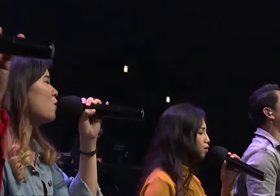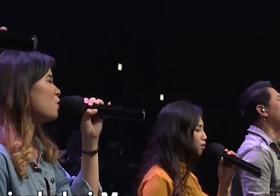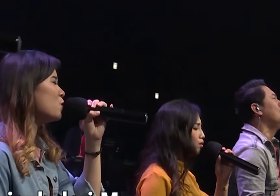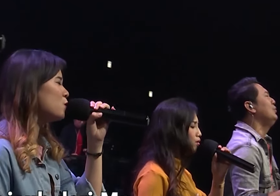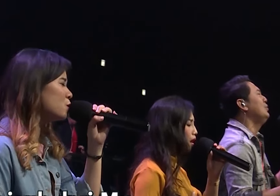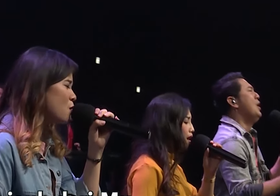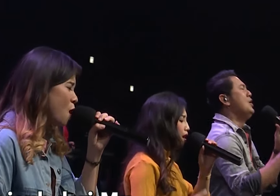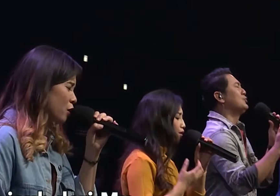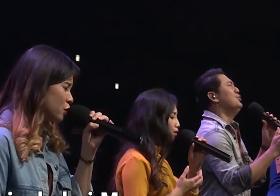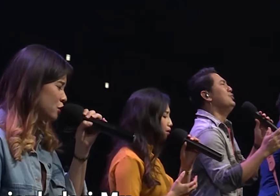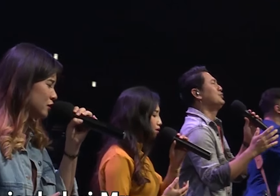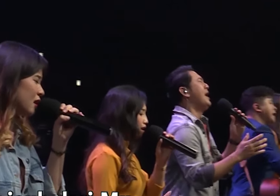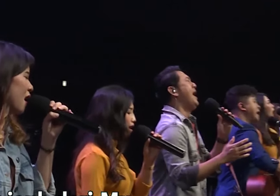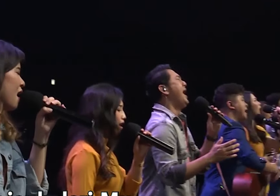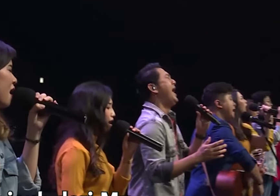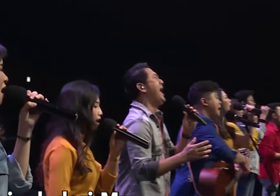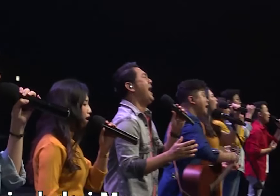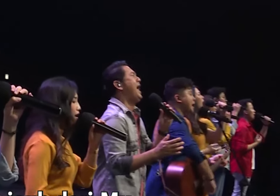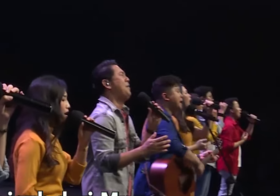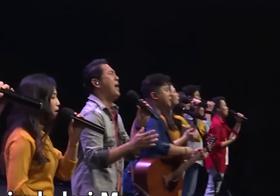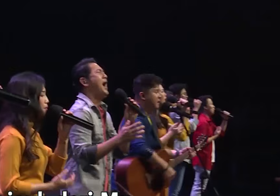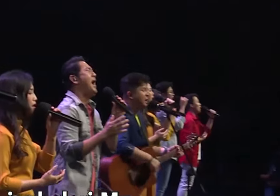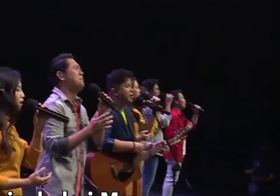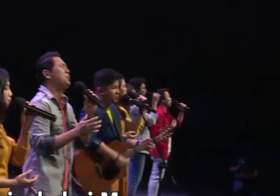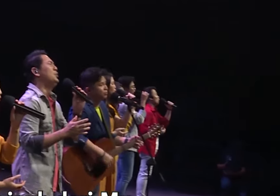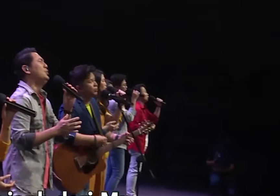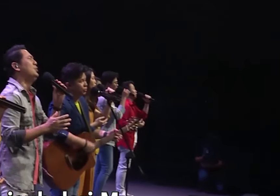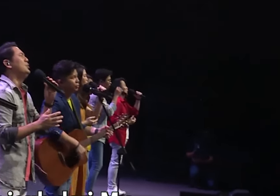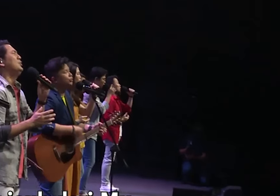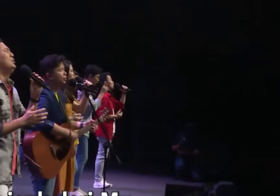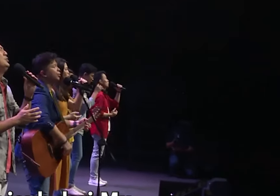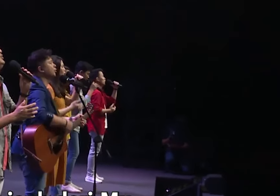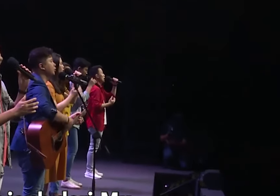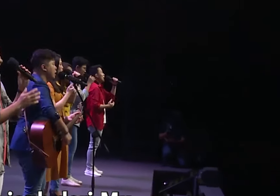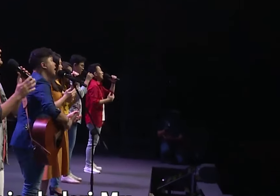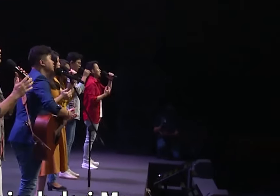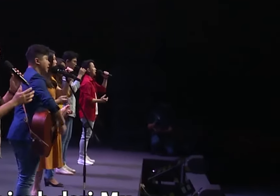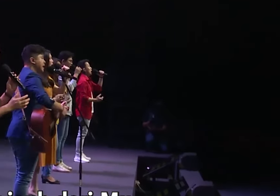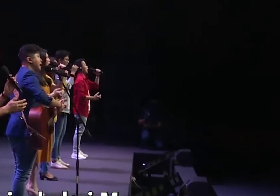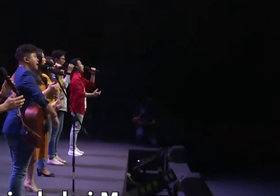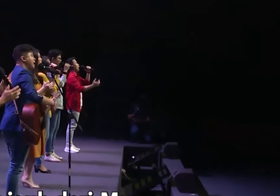mau, ku tak mampu